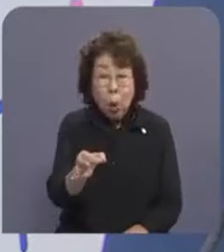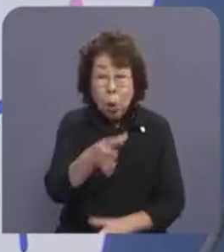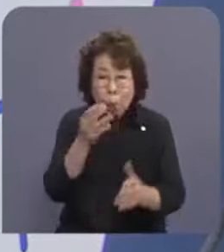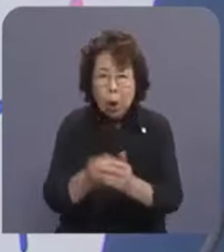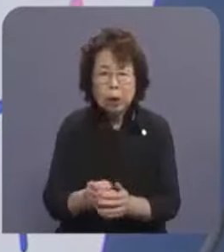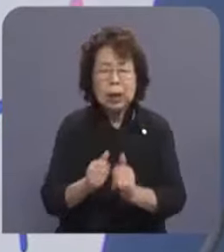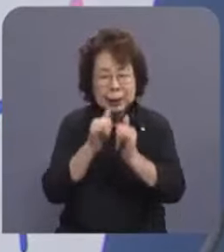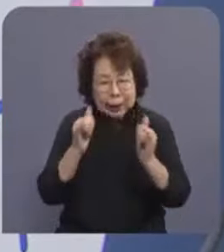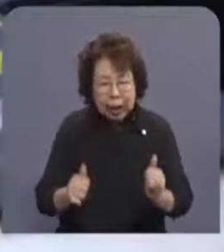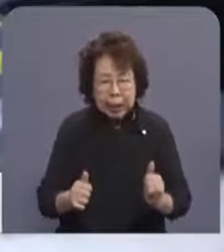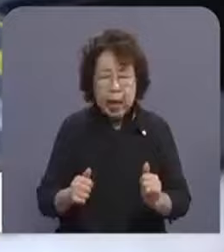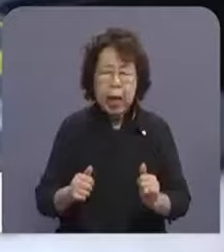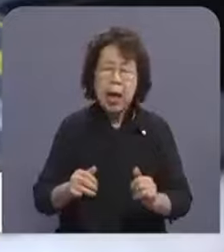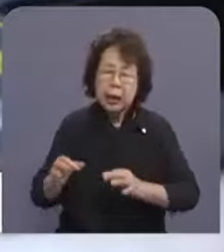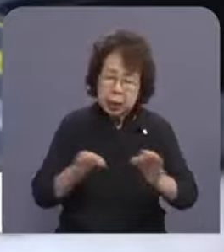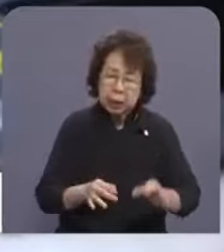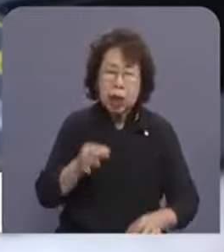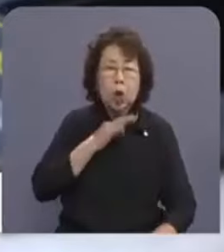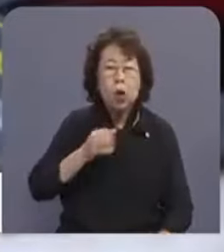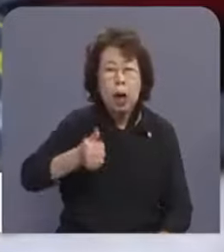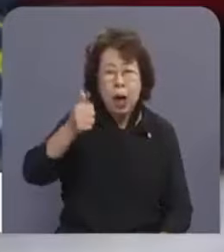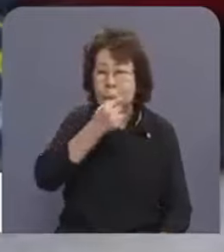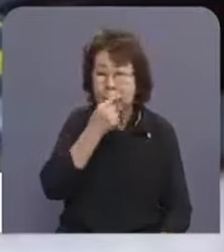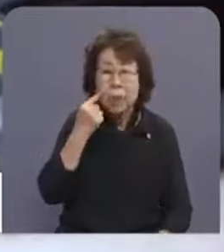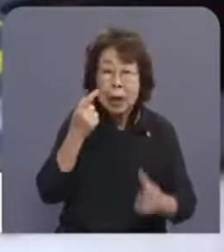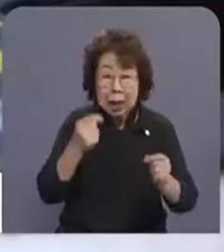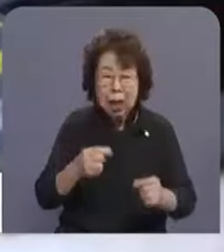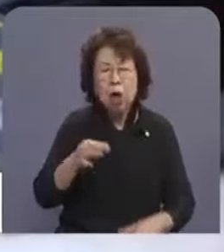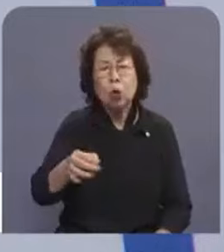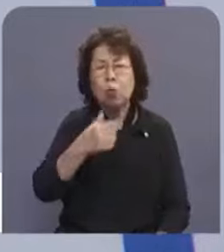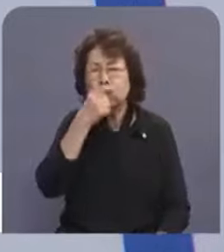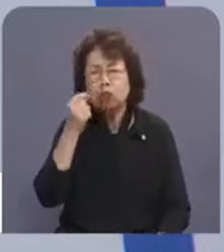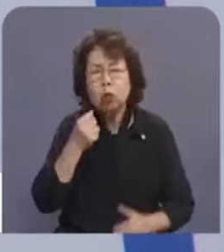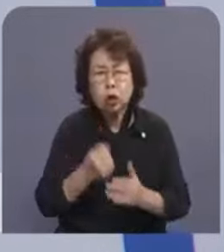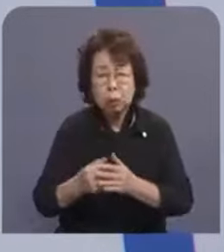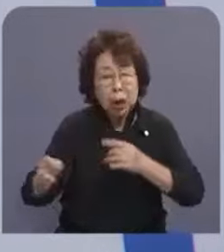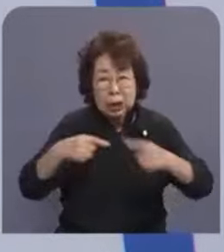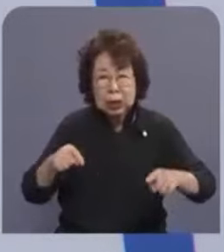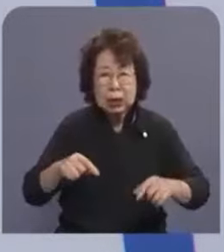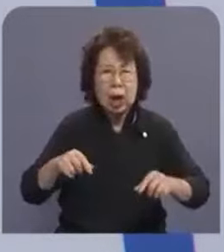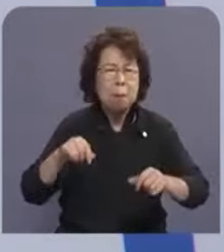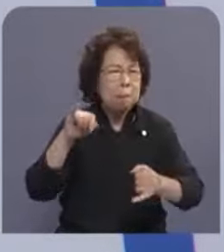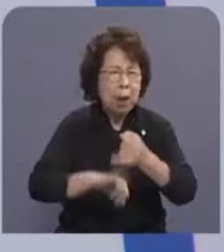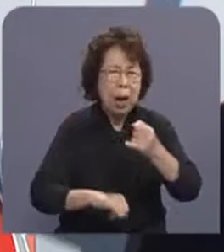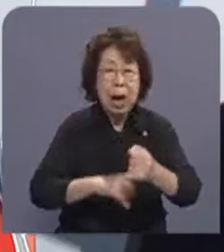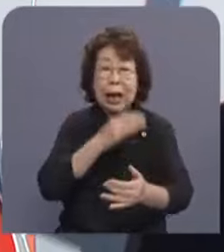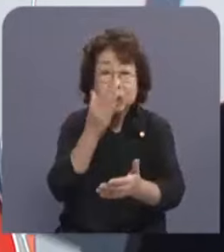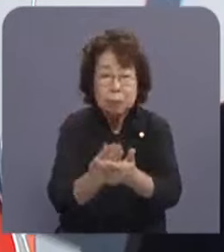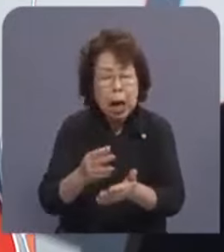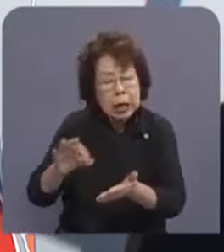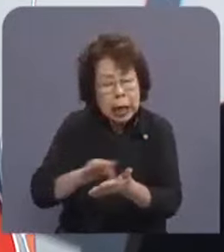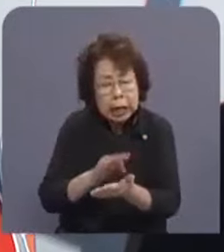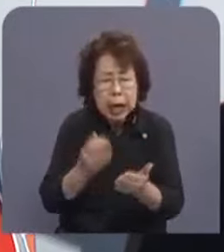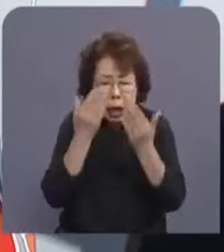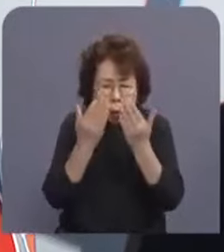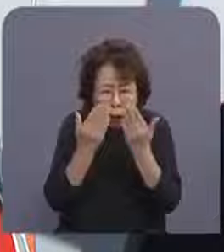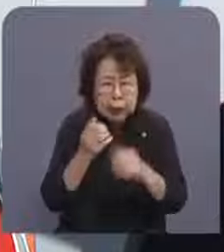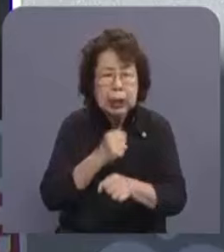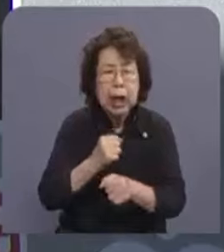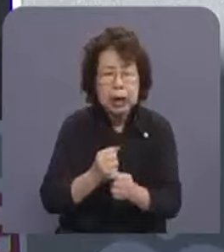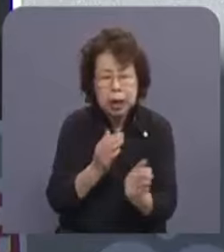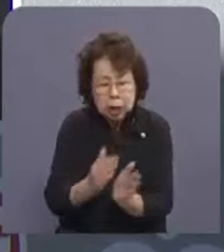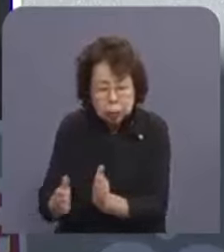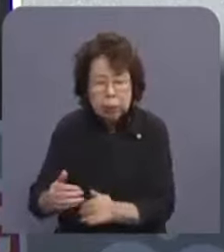사회적 효과가 확인된만큼 재정부담을 이로 정책이 혼선을 빚지 않게 예산 구조를 정비해야 한다는